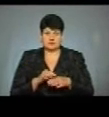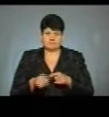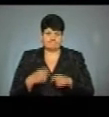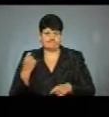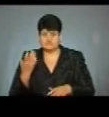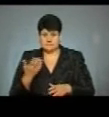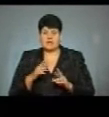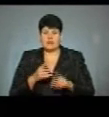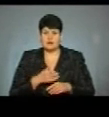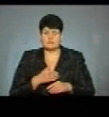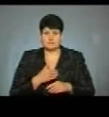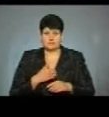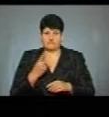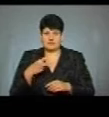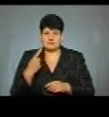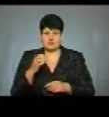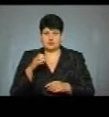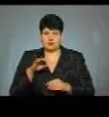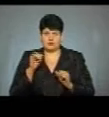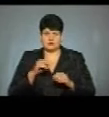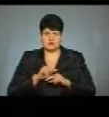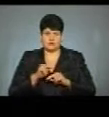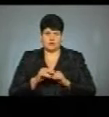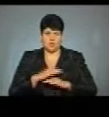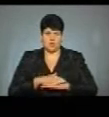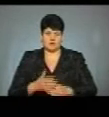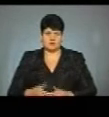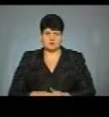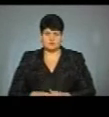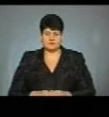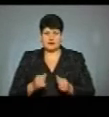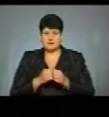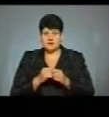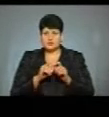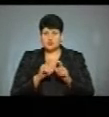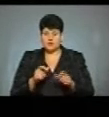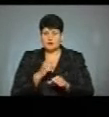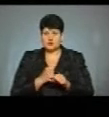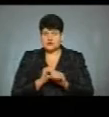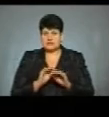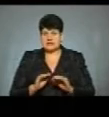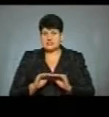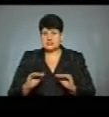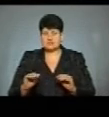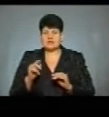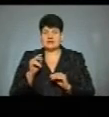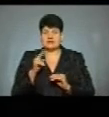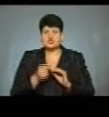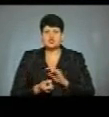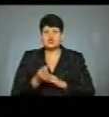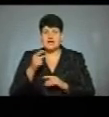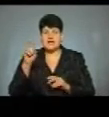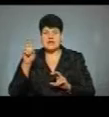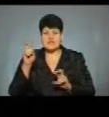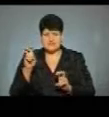занять. Як в такій температурі в 21 столітті можна читати уроки? Біля Нападівської школи працює дитячий садочок «Джерельце». Тут